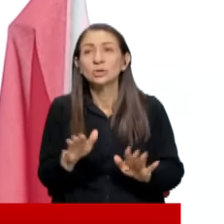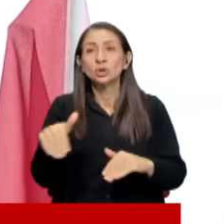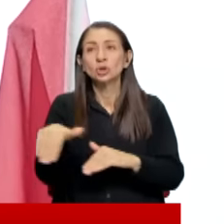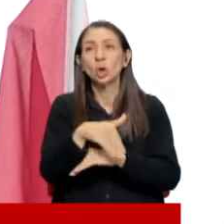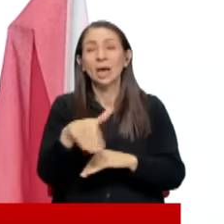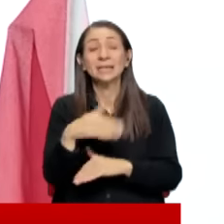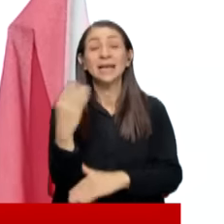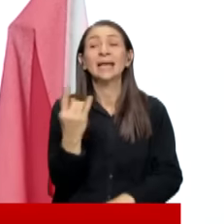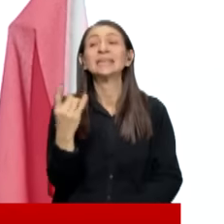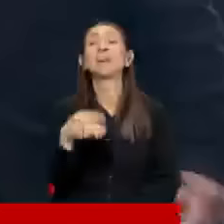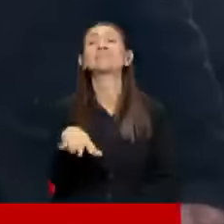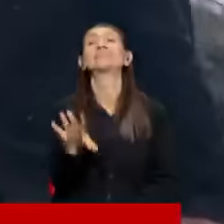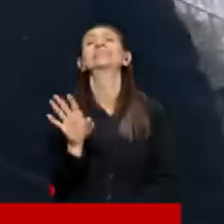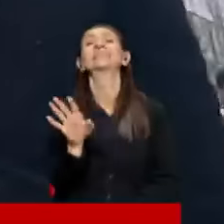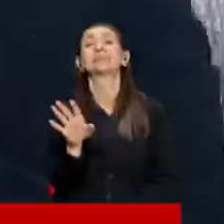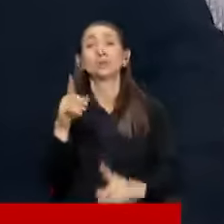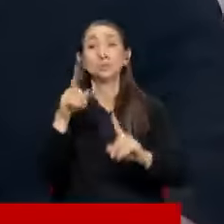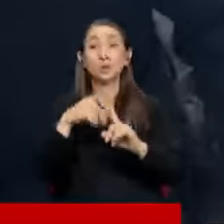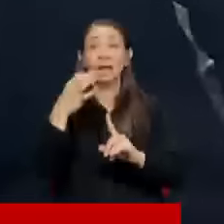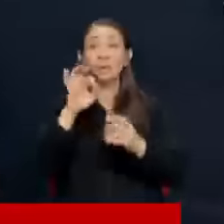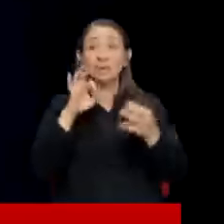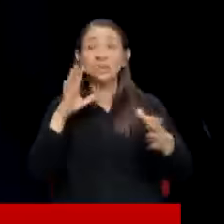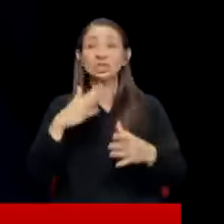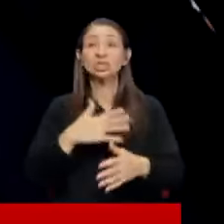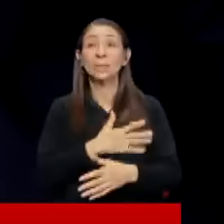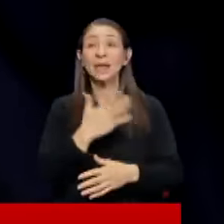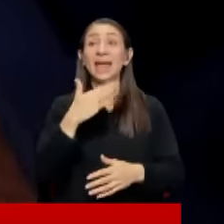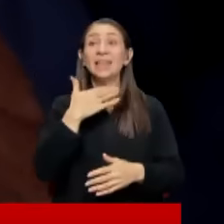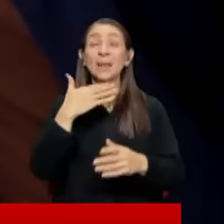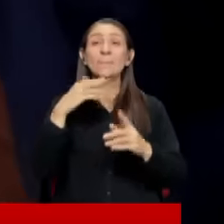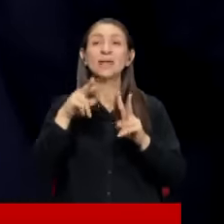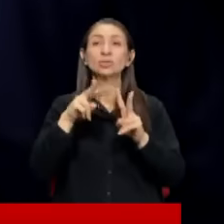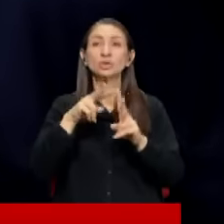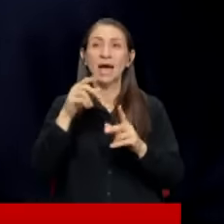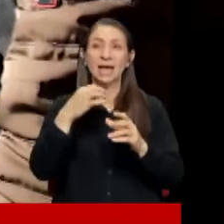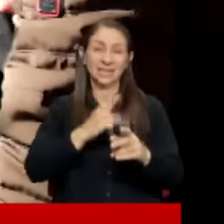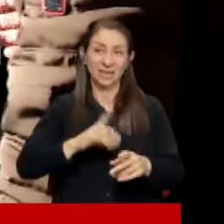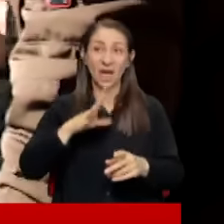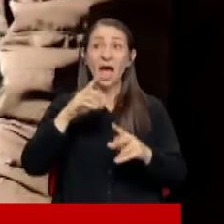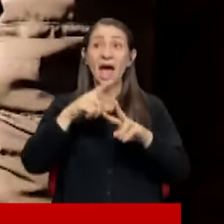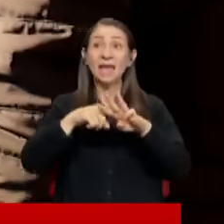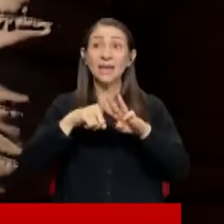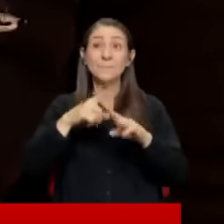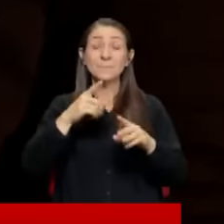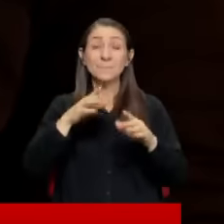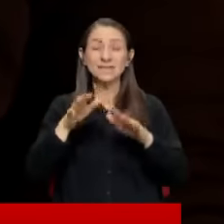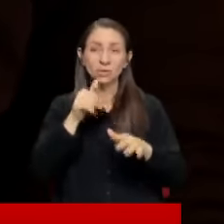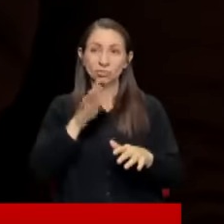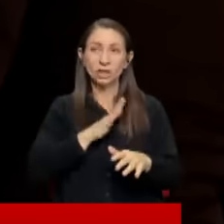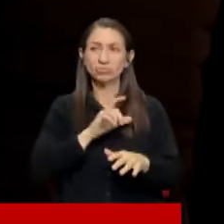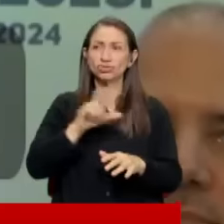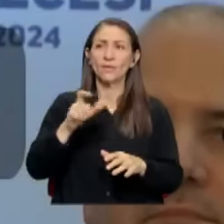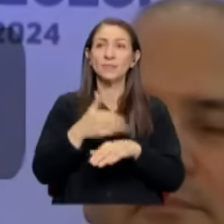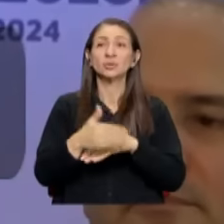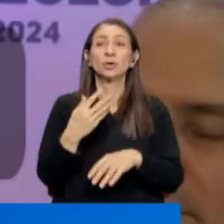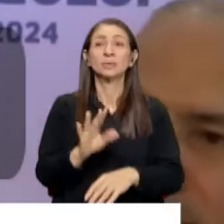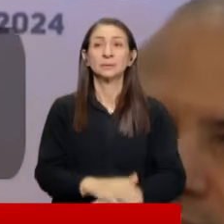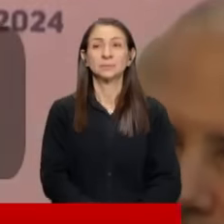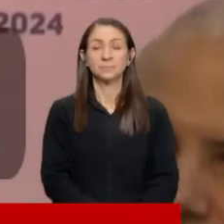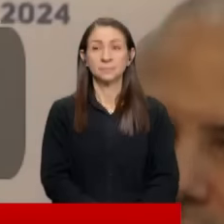sokakta dahi gezemezsiniz. Turgut Altınok'un hedefinde CHP'nin eti meskut adayı da vardı. Erdal Beşikçioğlu'ndan yanıt gecikmedi.